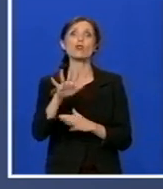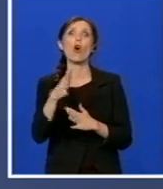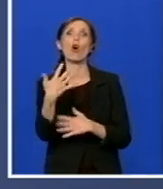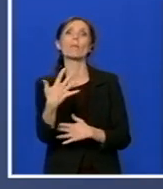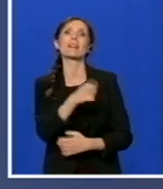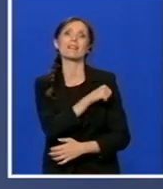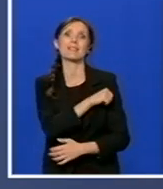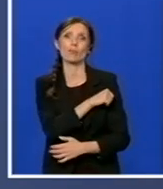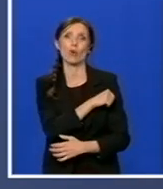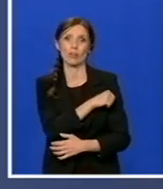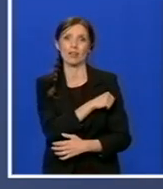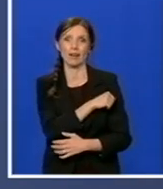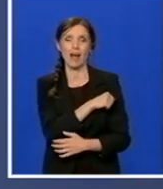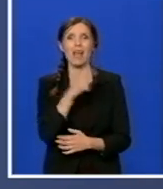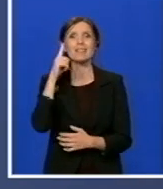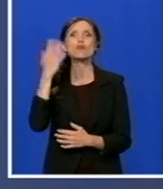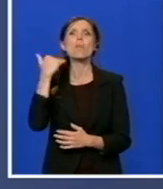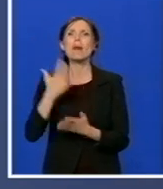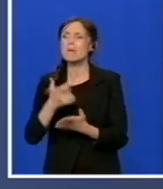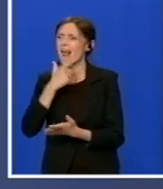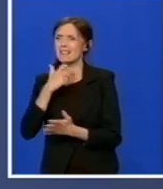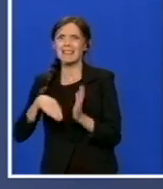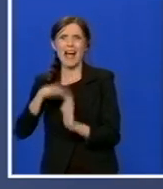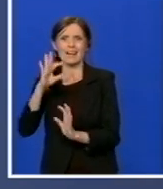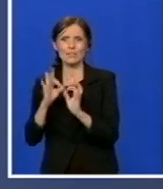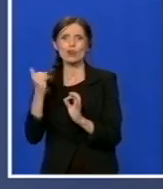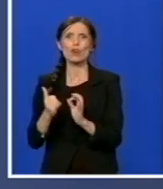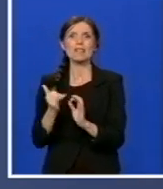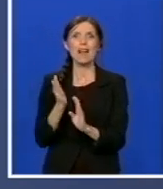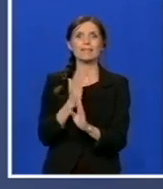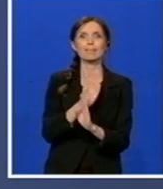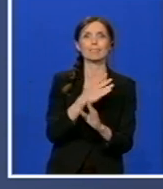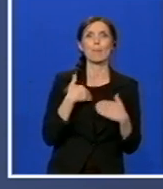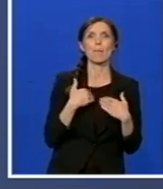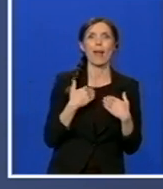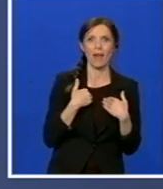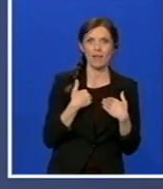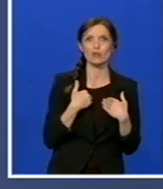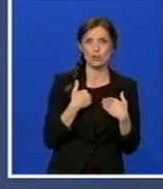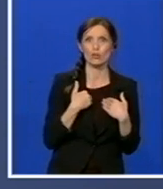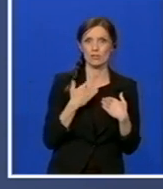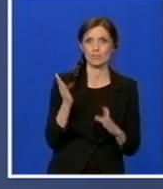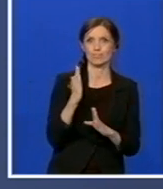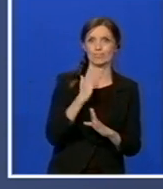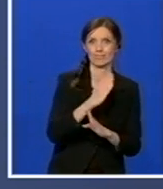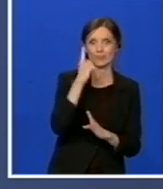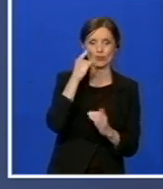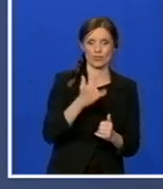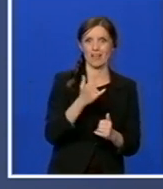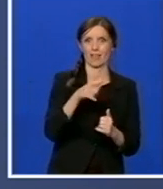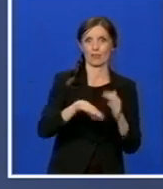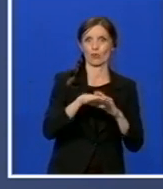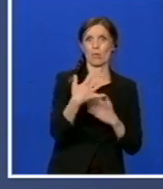levo, odnosno ka mlađim uzrasnim grupama, o čemu smo i više pričali u prethodnom vremenskom periodu, što direktno